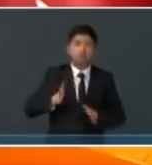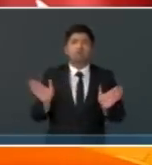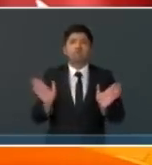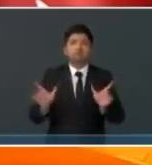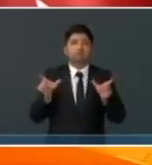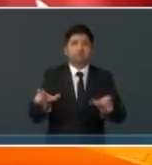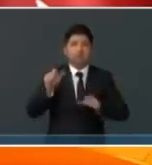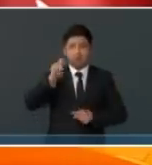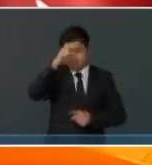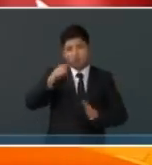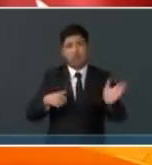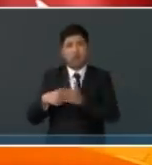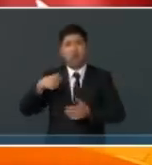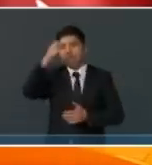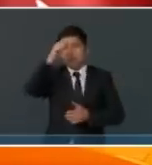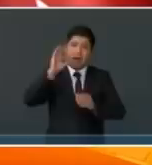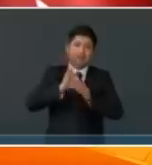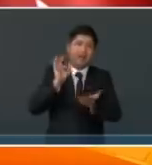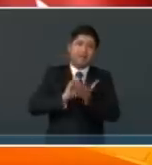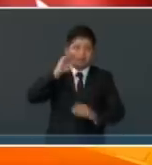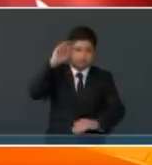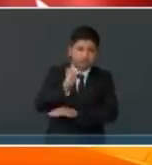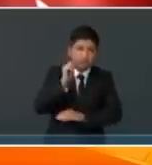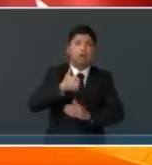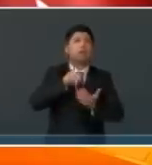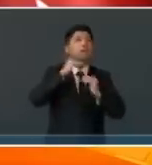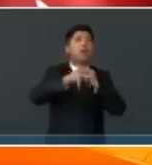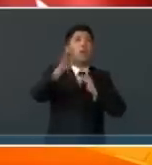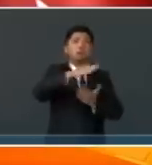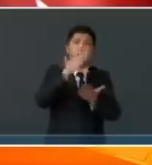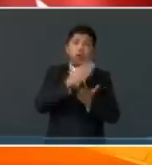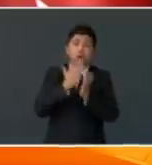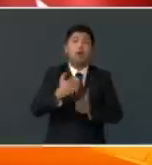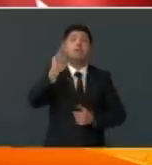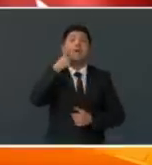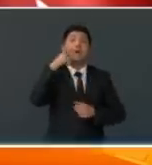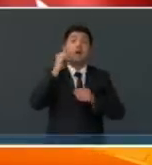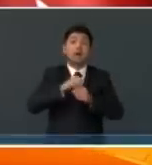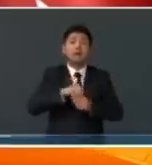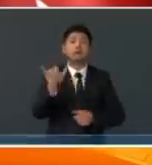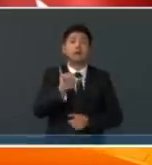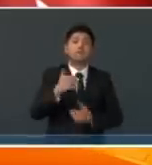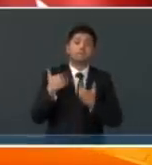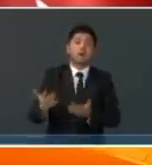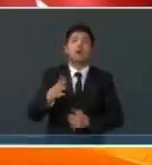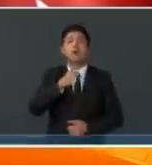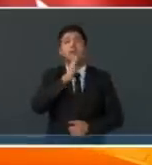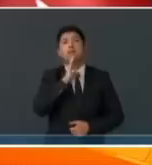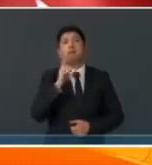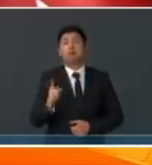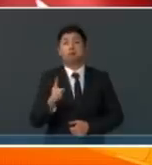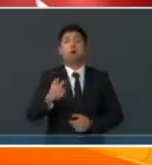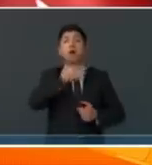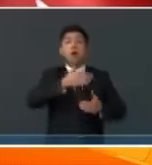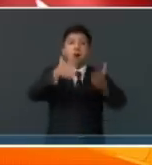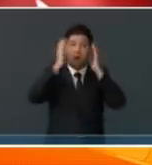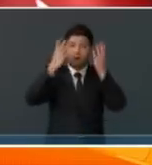kesmek ülkemize diz çöktürmek milletimizi bölmek devletimizi zayıflatmak tır